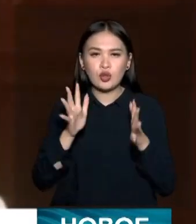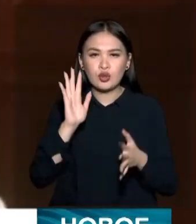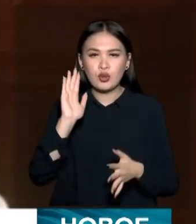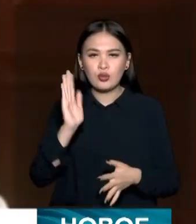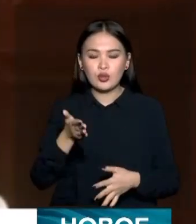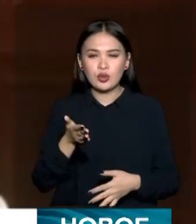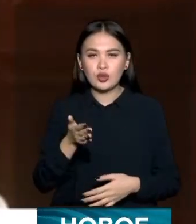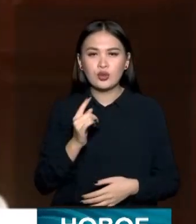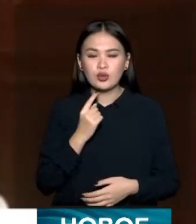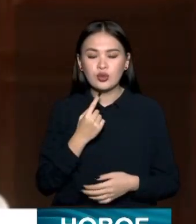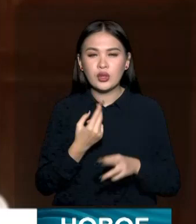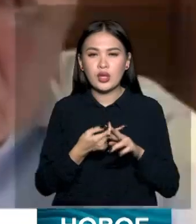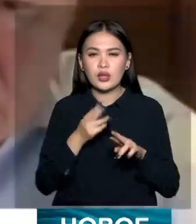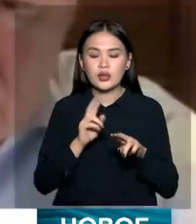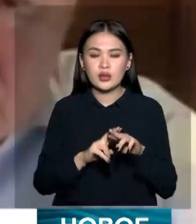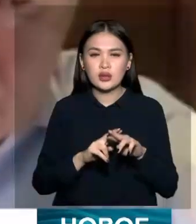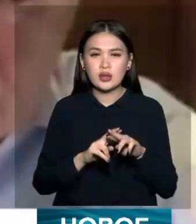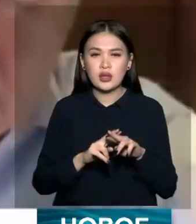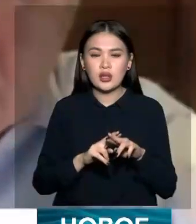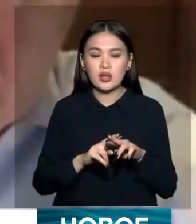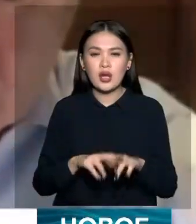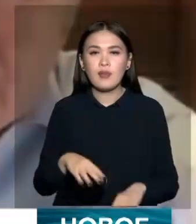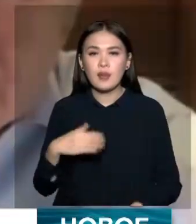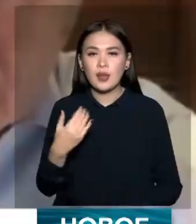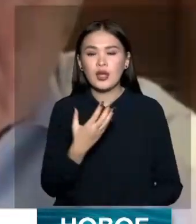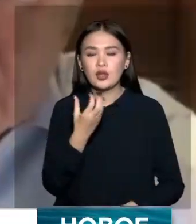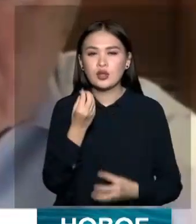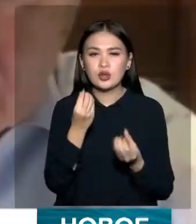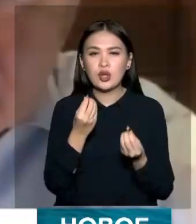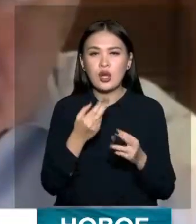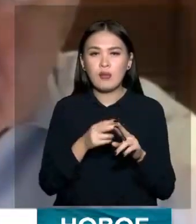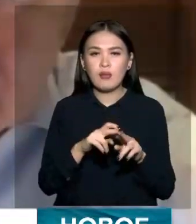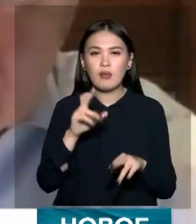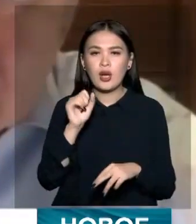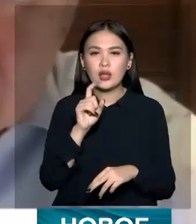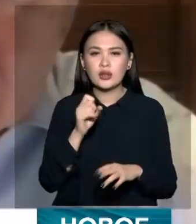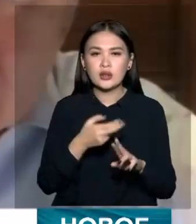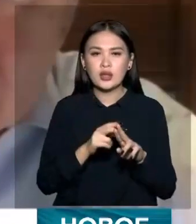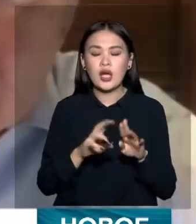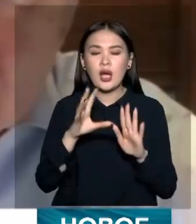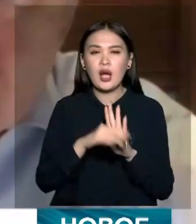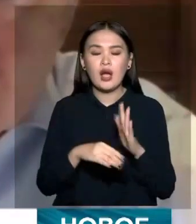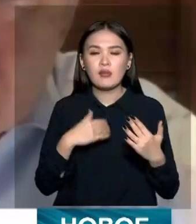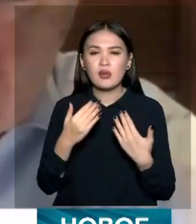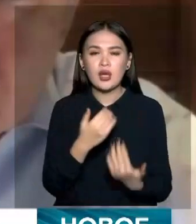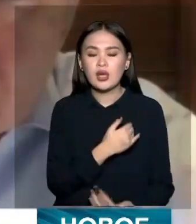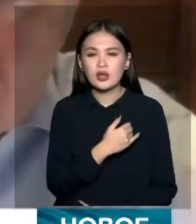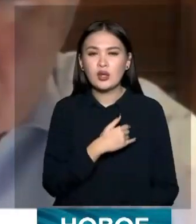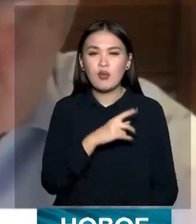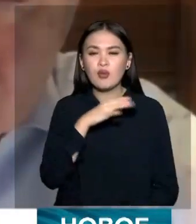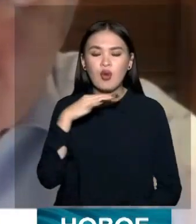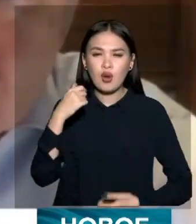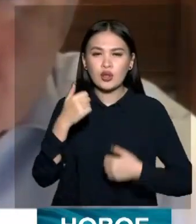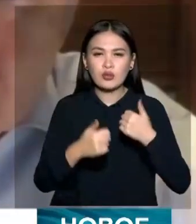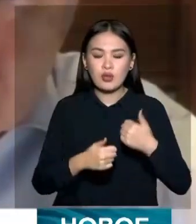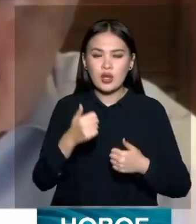инфляцию. Вот как раз-таки, да, Алмаз Таласович, вот как раз-таки о базовой ставке я хотела бы с вами и поговорить. Много споров